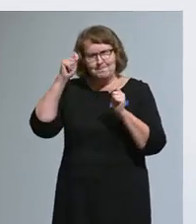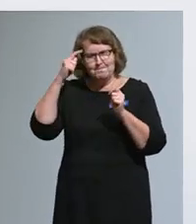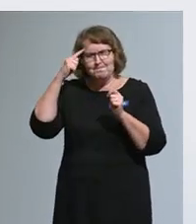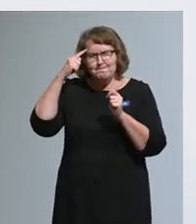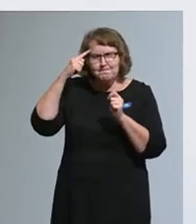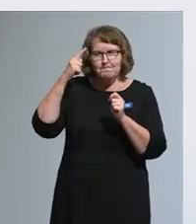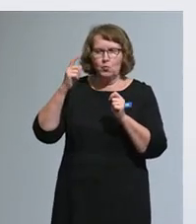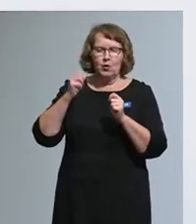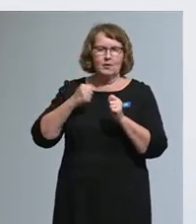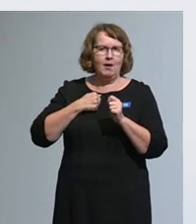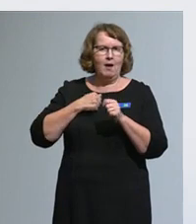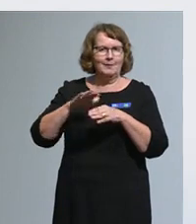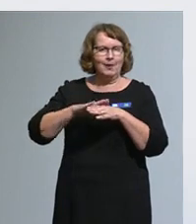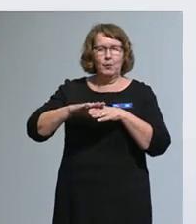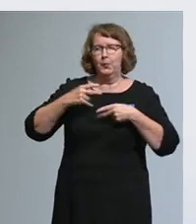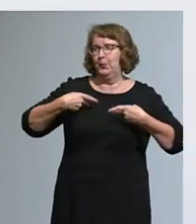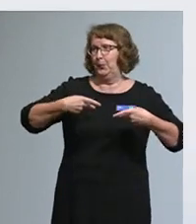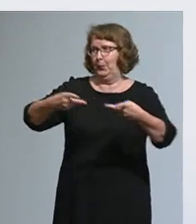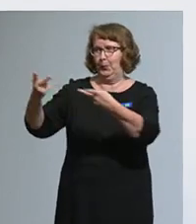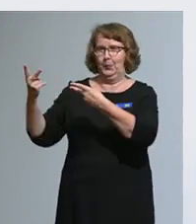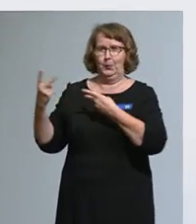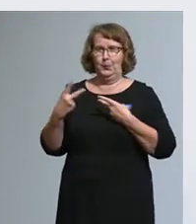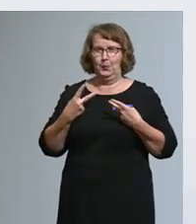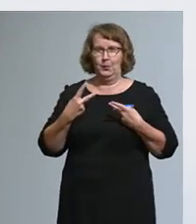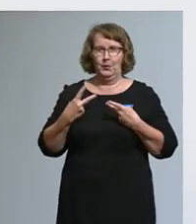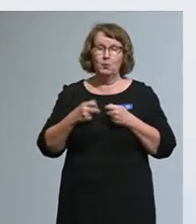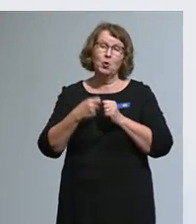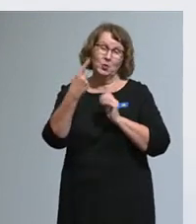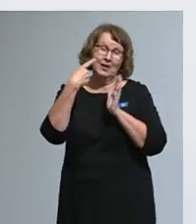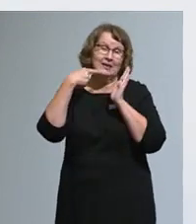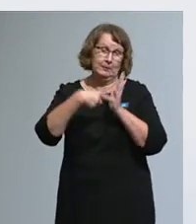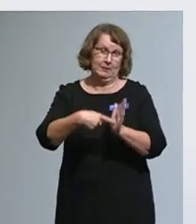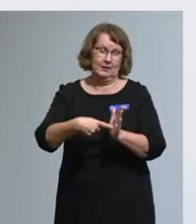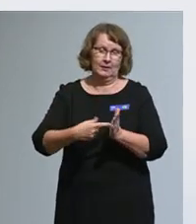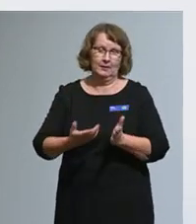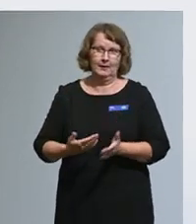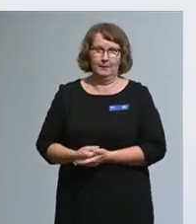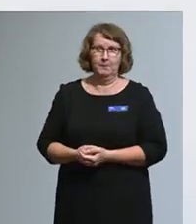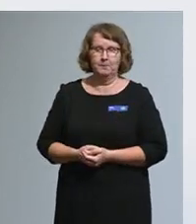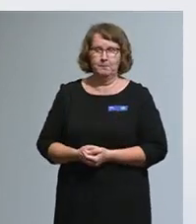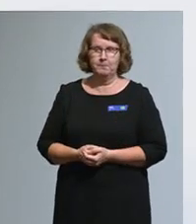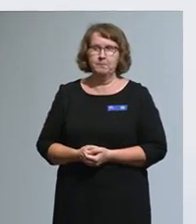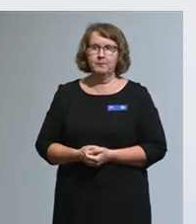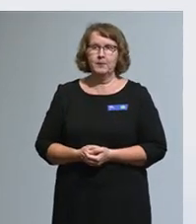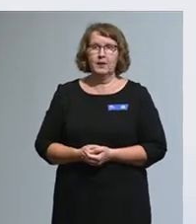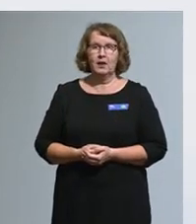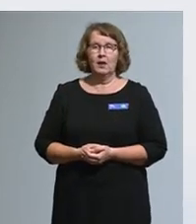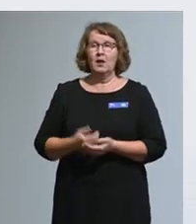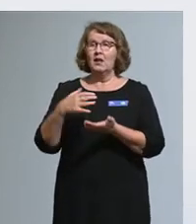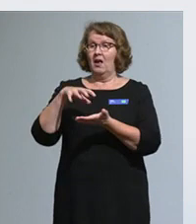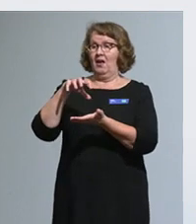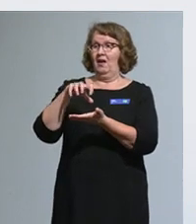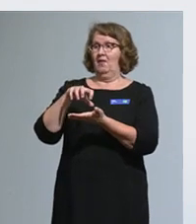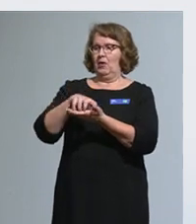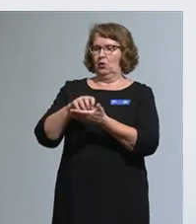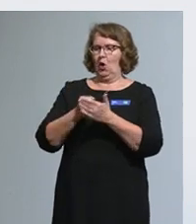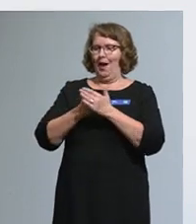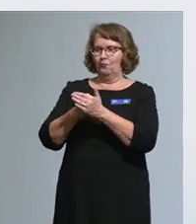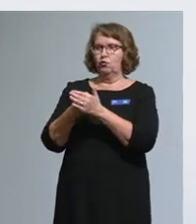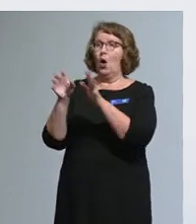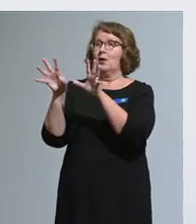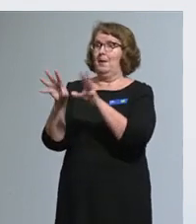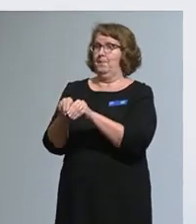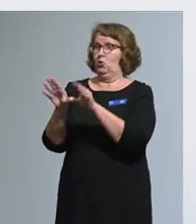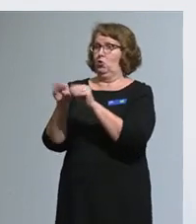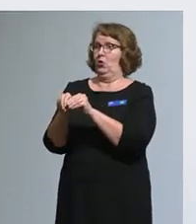yhtenäisen käytännöt. Mutta se on yksi näistä esimerkkeistä. No sitten tämä valtionavustusten raportointi ja